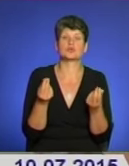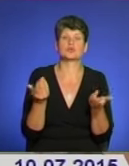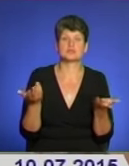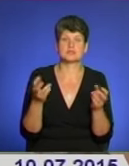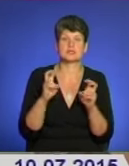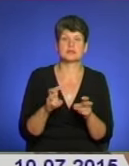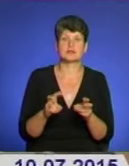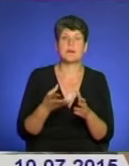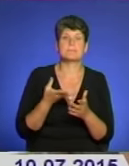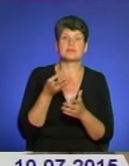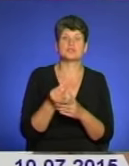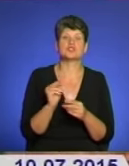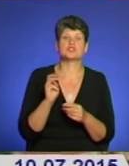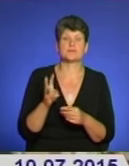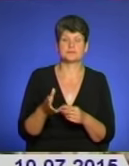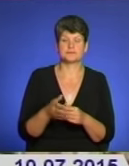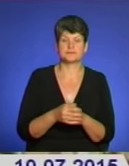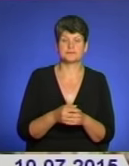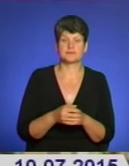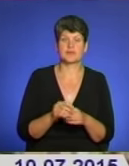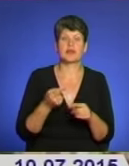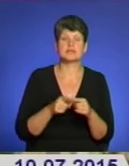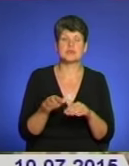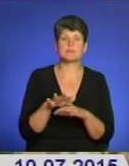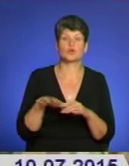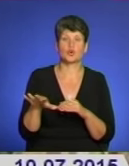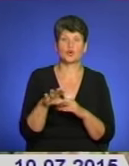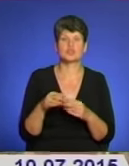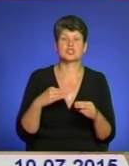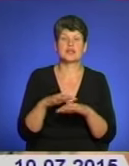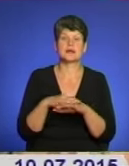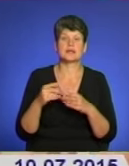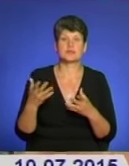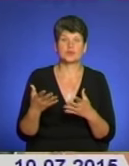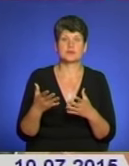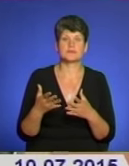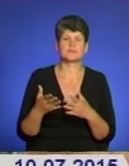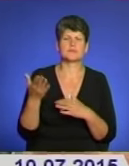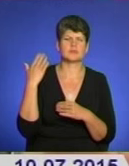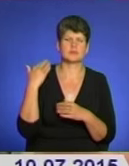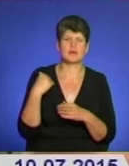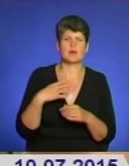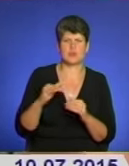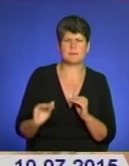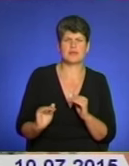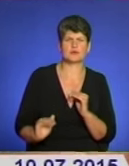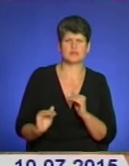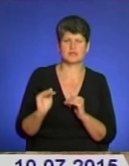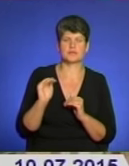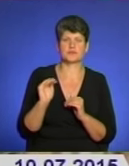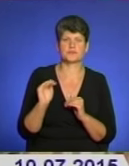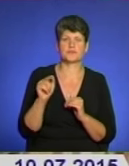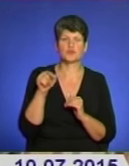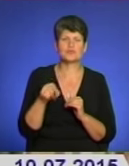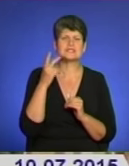я за контейнер буду платити? Чим? А це є площа ринок, оце от спокін віків. Я була маленькою дитиною, от